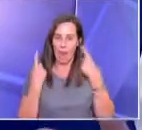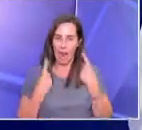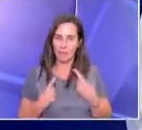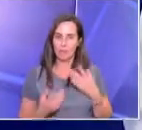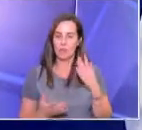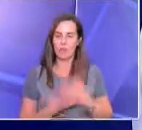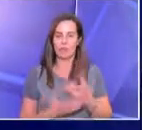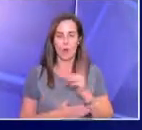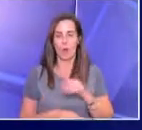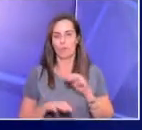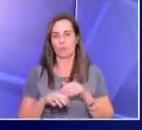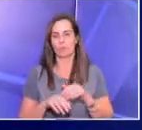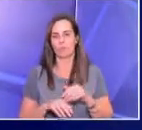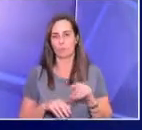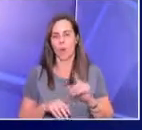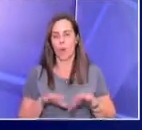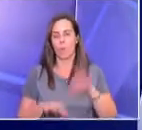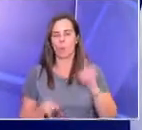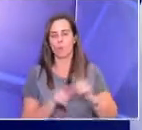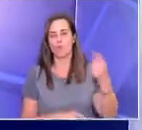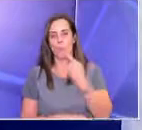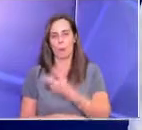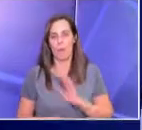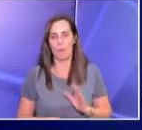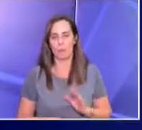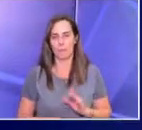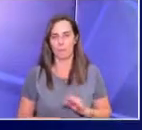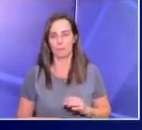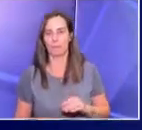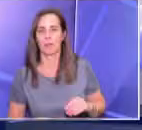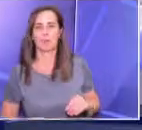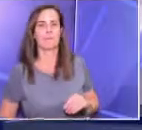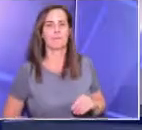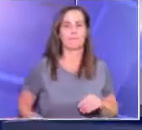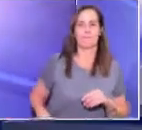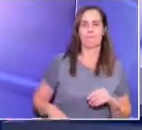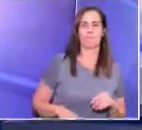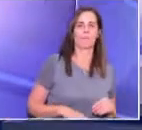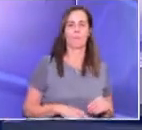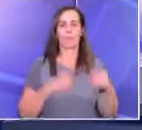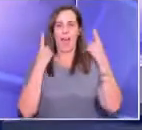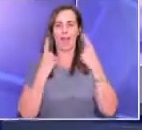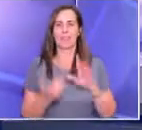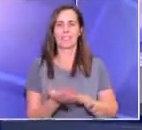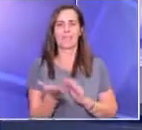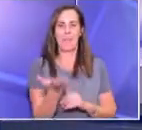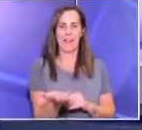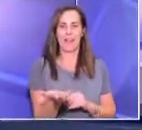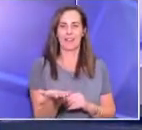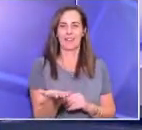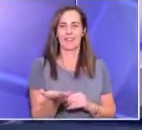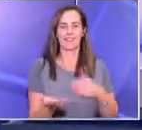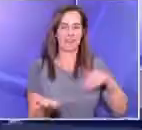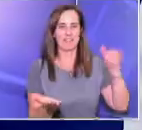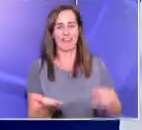אנשים שכבר לא מצביעים לפי מה שאומרים. זה גם קהילה גדולה של החרדים. זה ככה. שימי לי משהו ביד, ואני